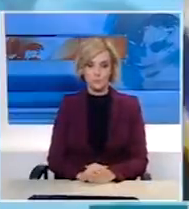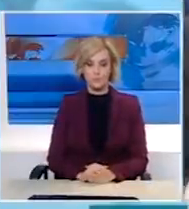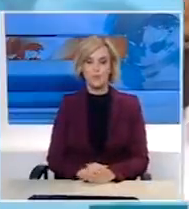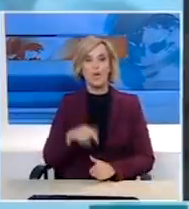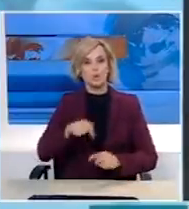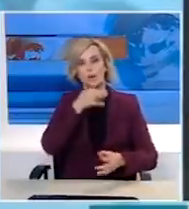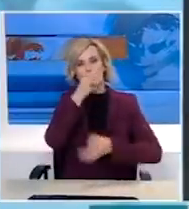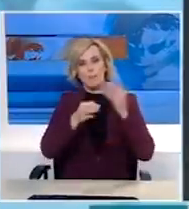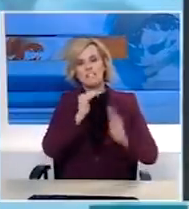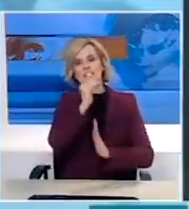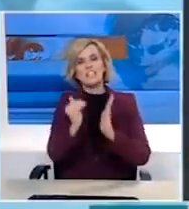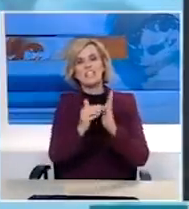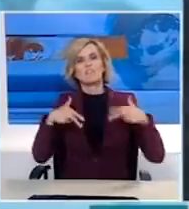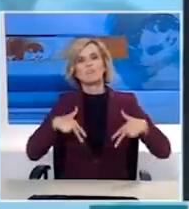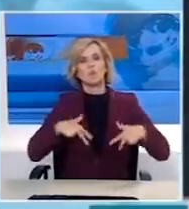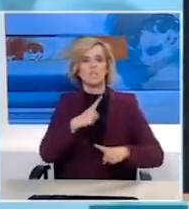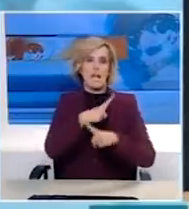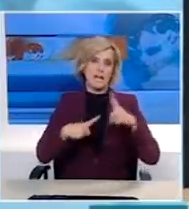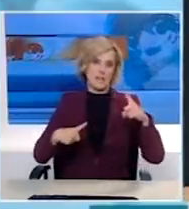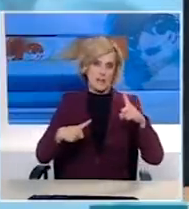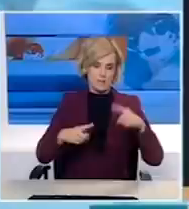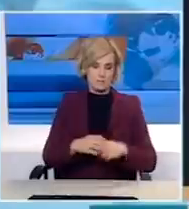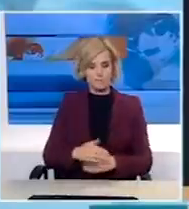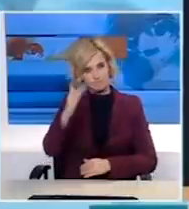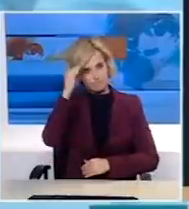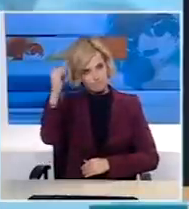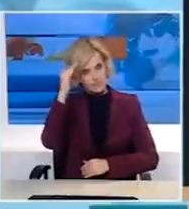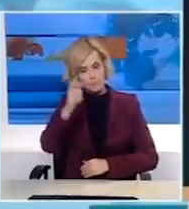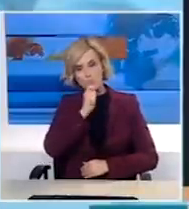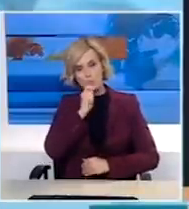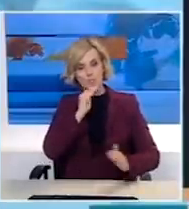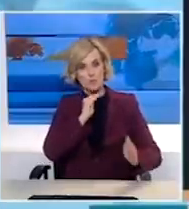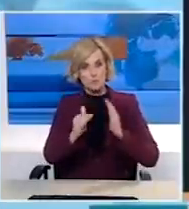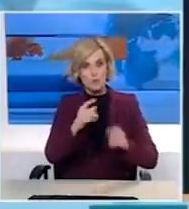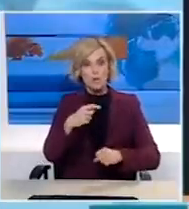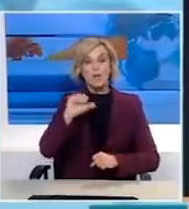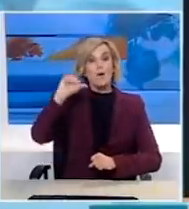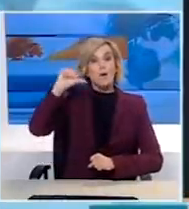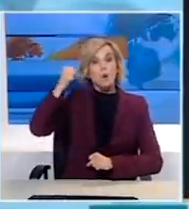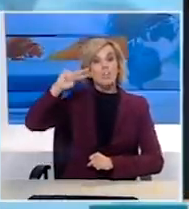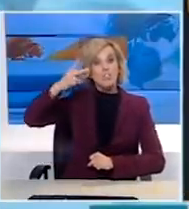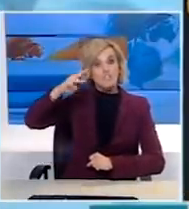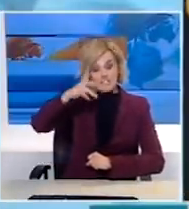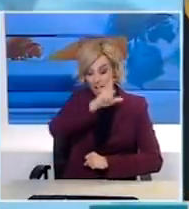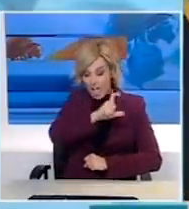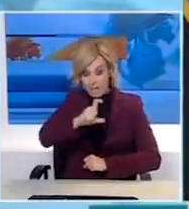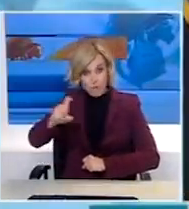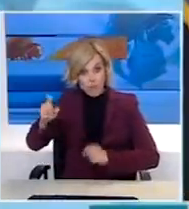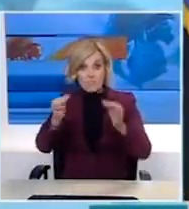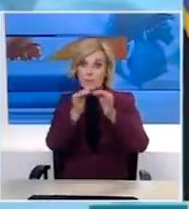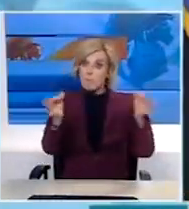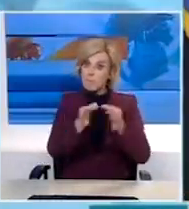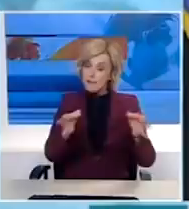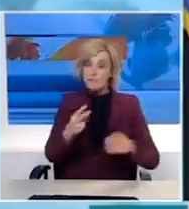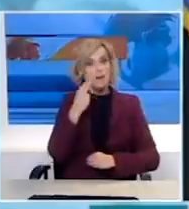λόγο έχει ο κύριος Χαρδαλιάς. Καλησπέρα σας από την Πολιτική Προστασία. Οι πρώτες εβδομάδες εφαρμογής των μέτρων δείχνουν ότι ο